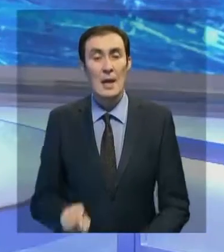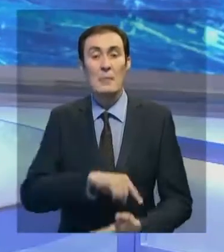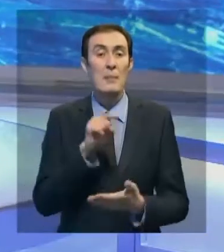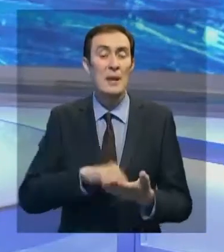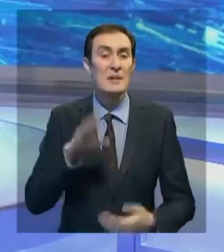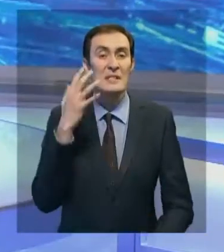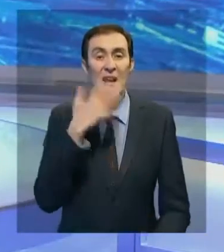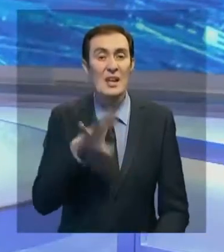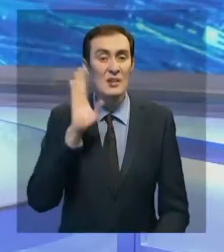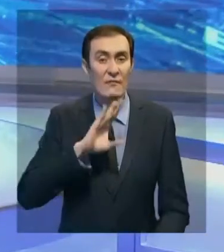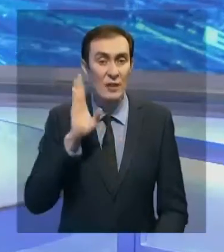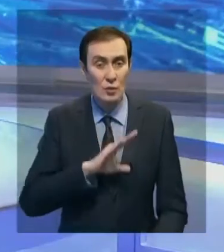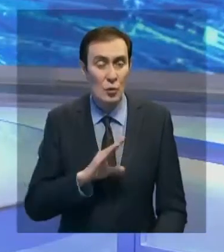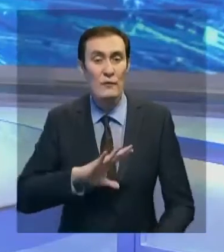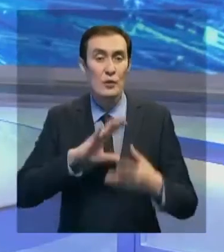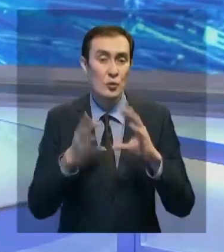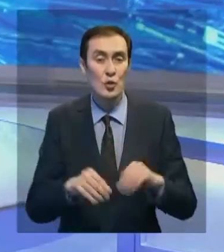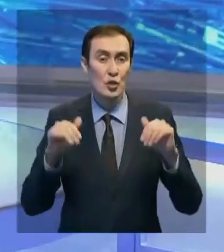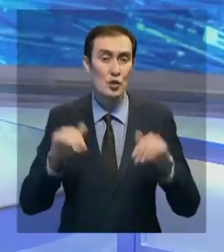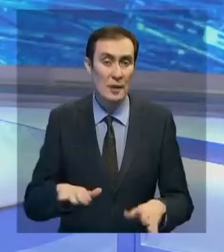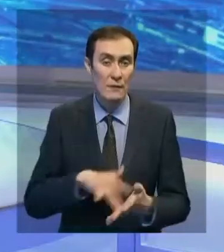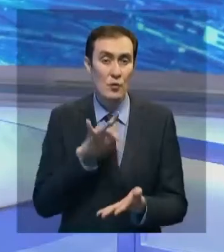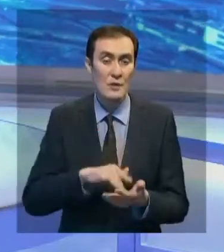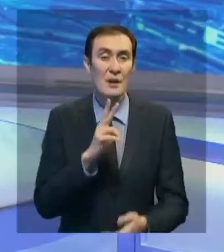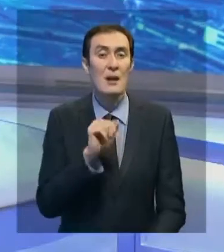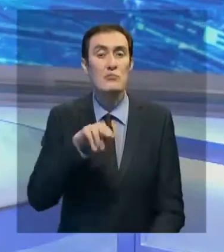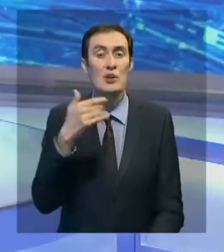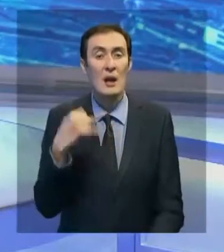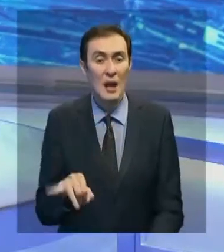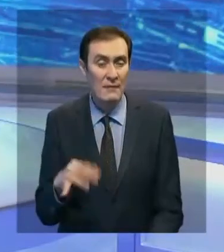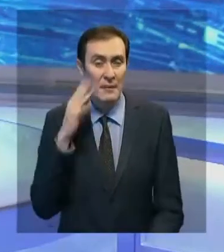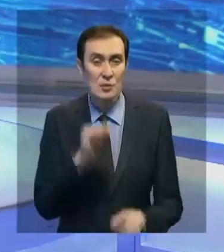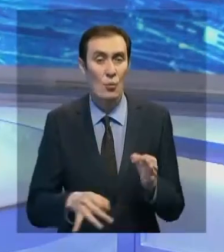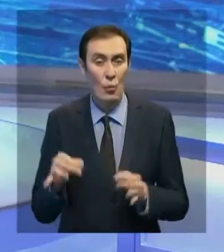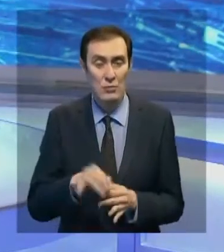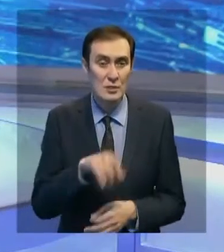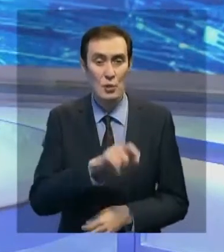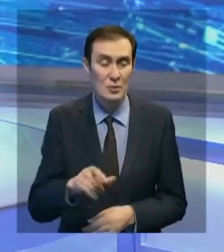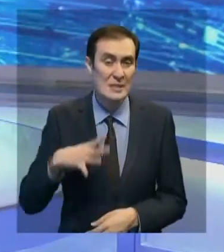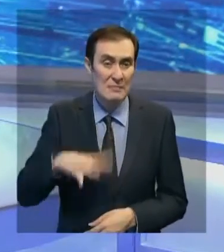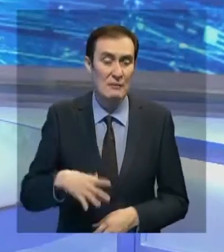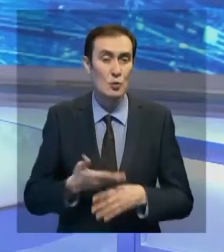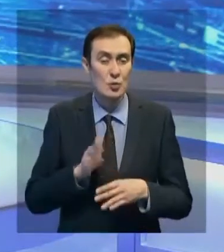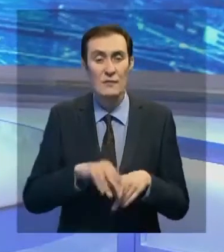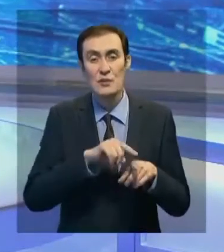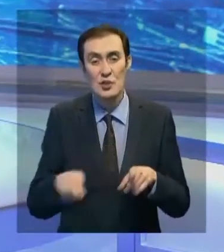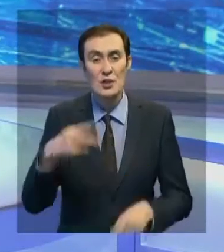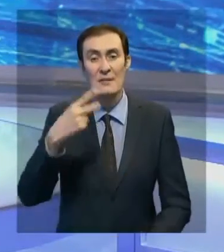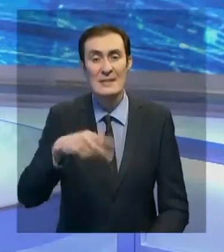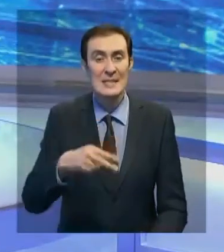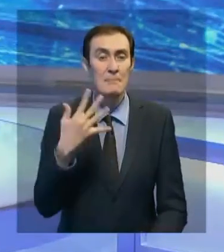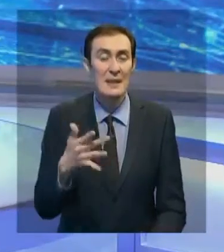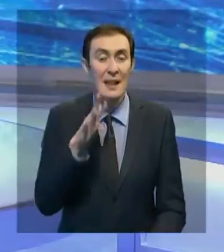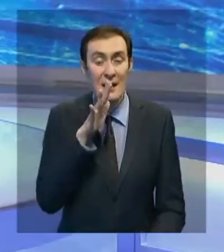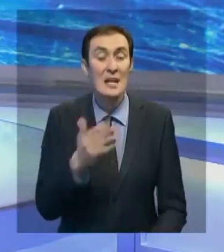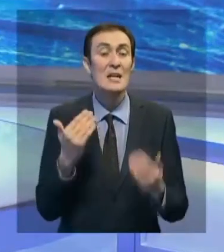Проблема с горячей водой наконец решилась в городе Капшагай Алматинской области. Жители испытывали трудности на протяжении